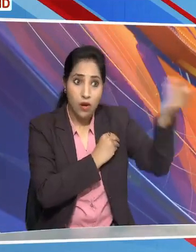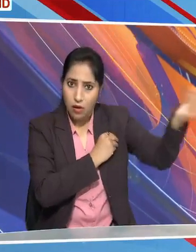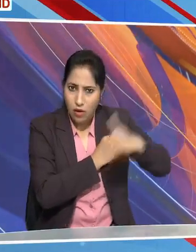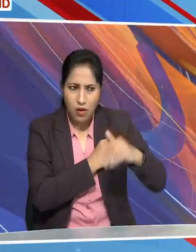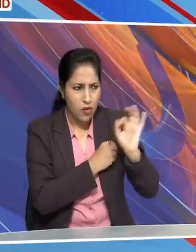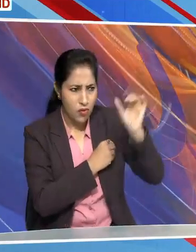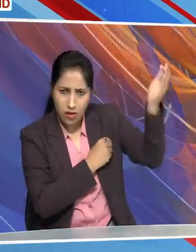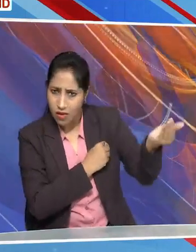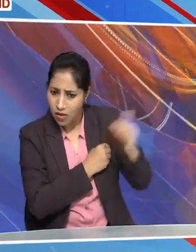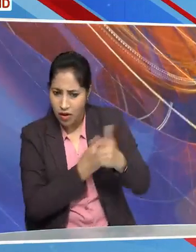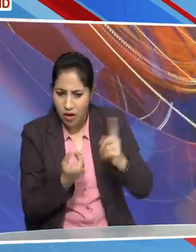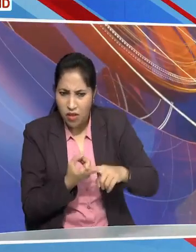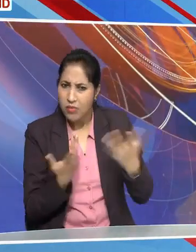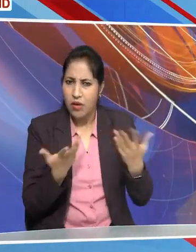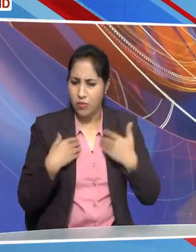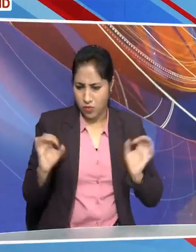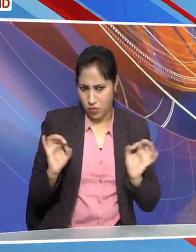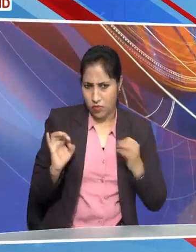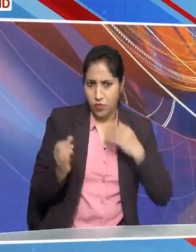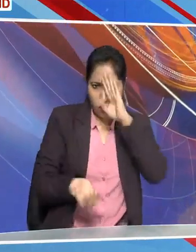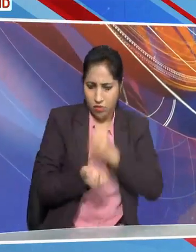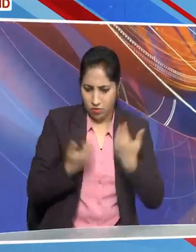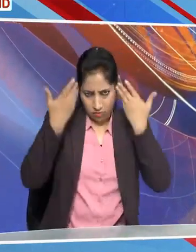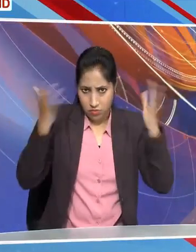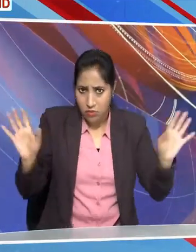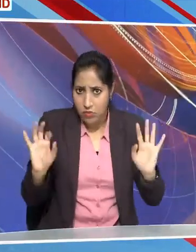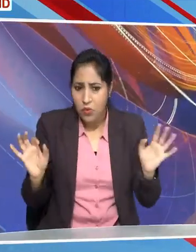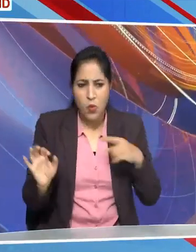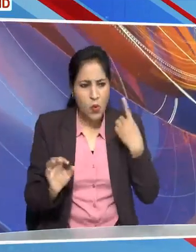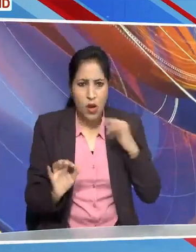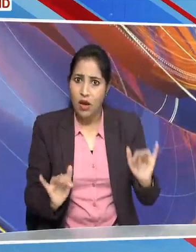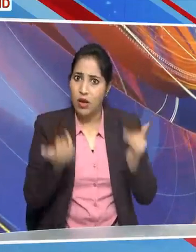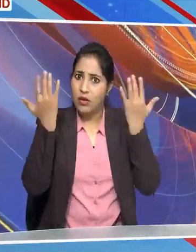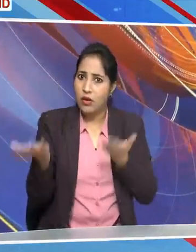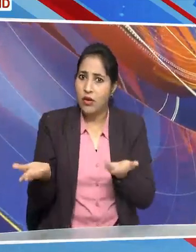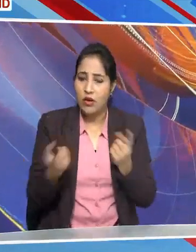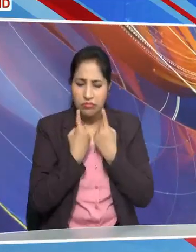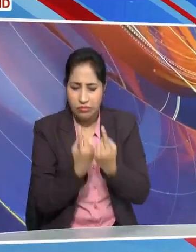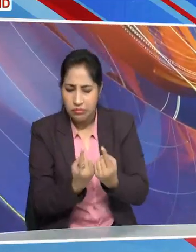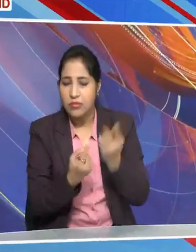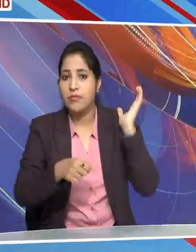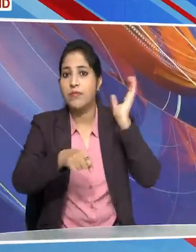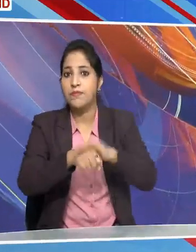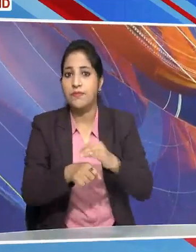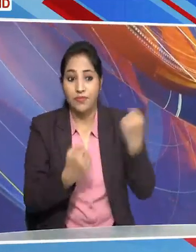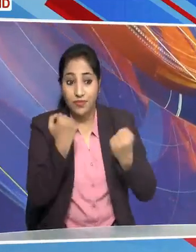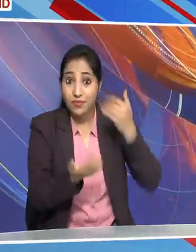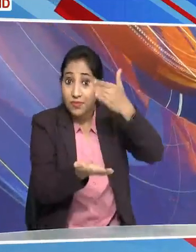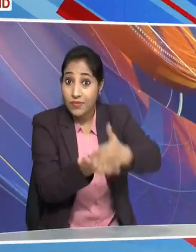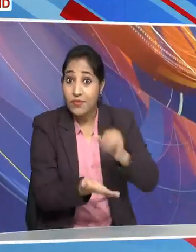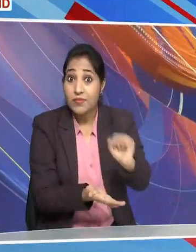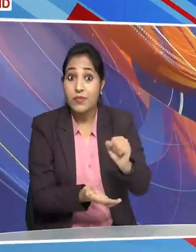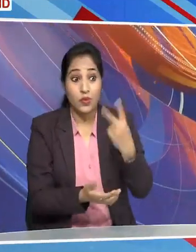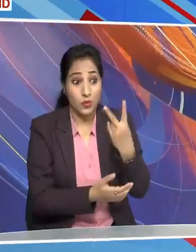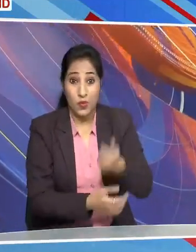पता चलता है कि इस तरह की कोई सीजर नहीं की गई है, ना इस तरह का कोई अधिकारी वहां पे पोस्टेड है। तहकीकात में ये बात सामने आई कि जहां पे कार रोकी गई थी वहां पे